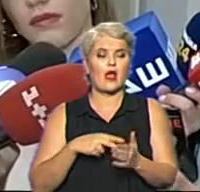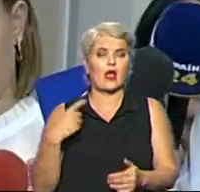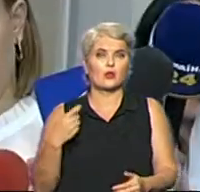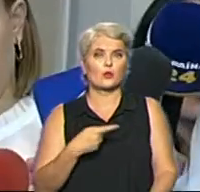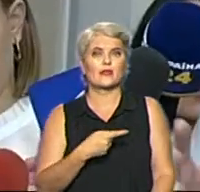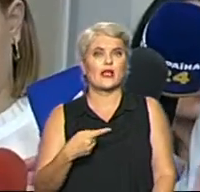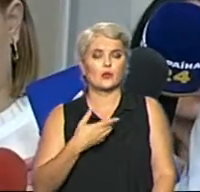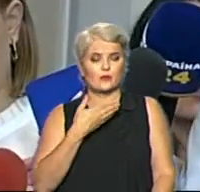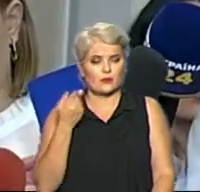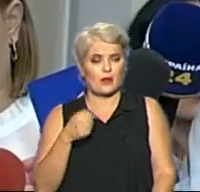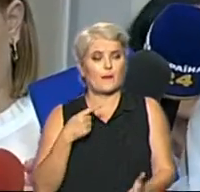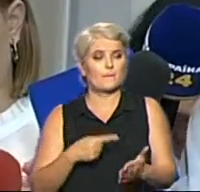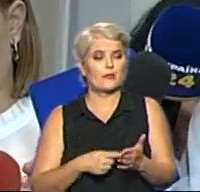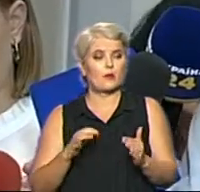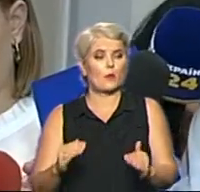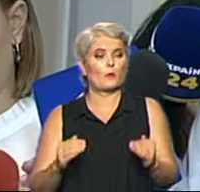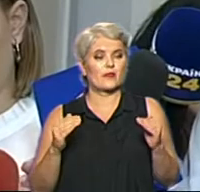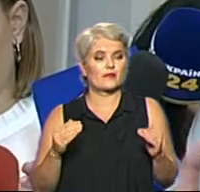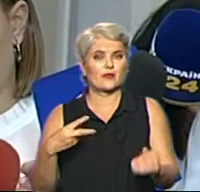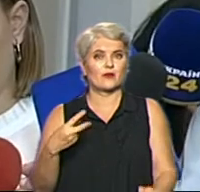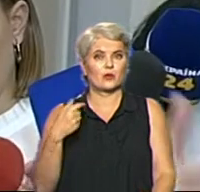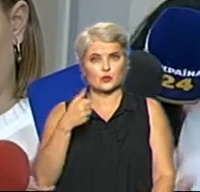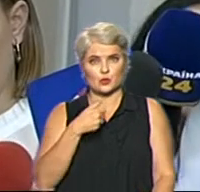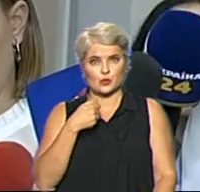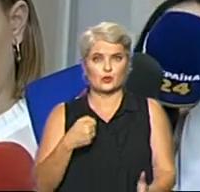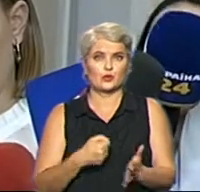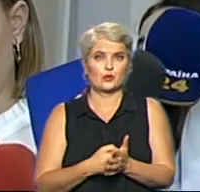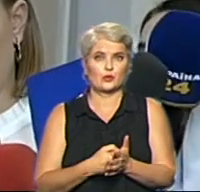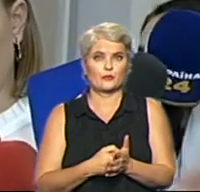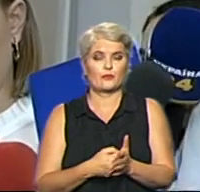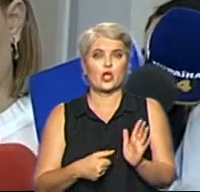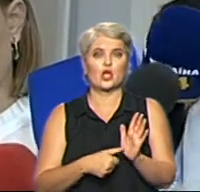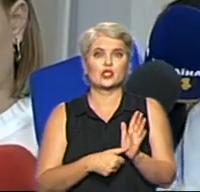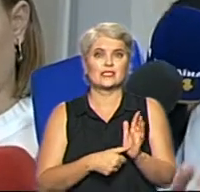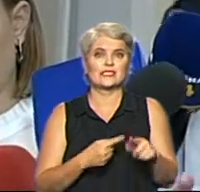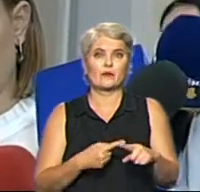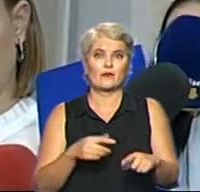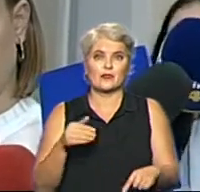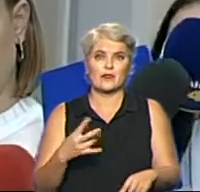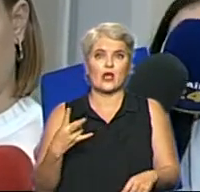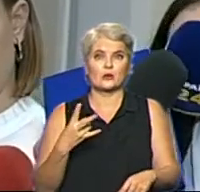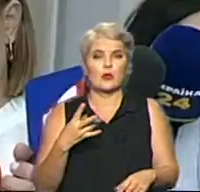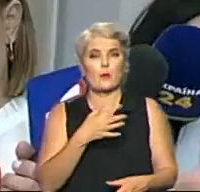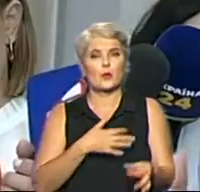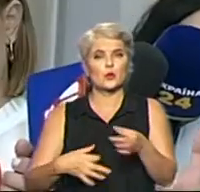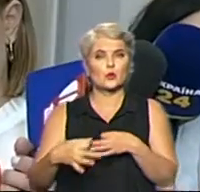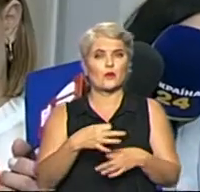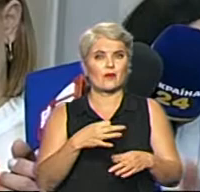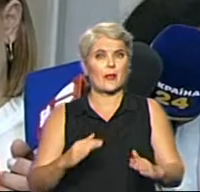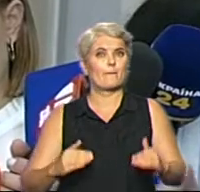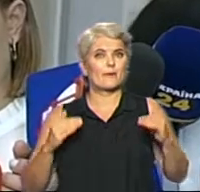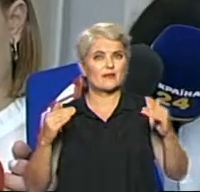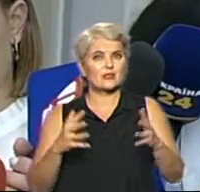нема. Питання щодо підвищення у 2021 році до 6,5 тисяч треба ще продискутувати. Підвищення